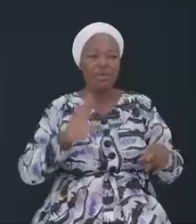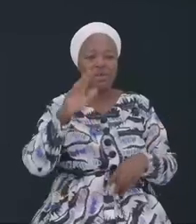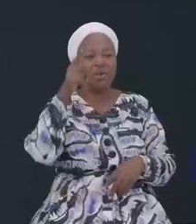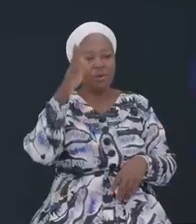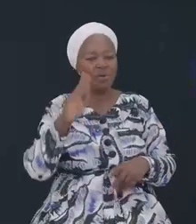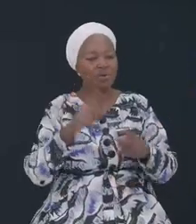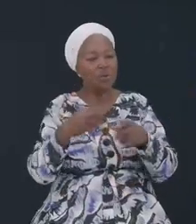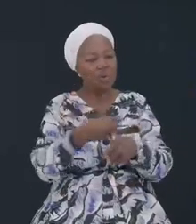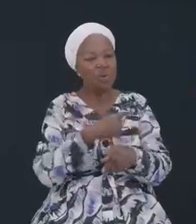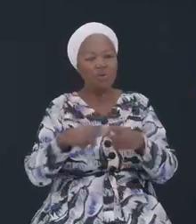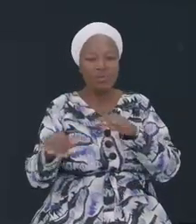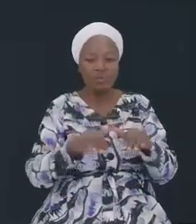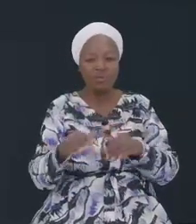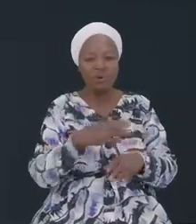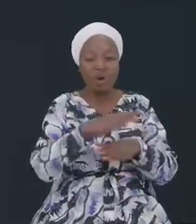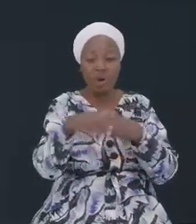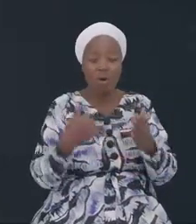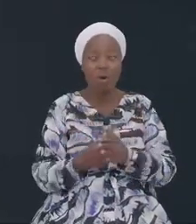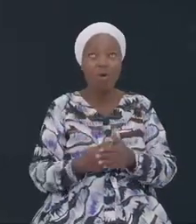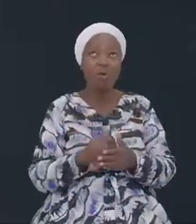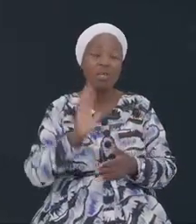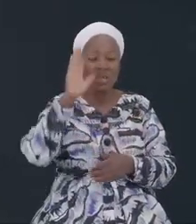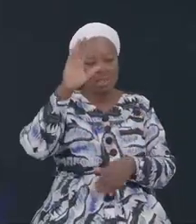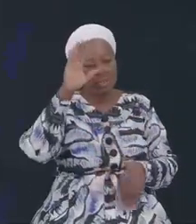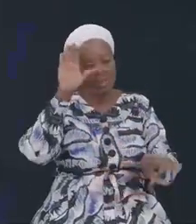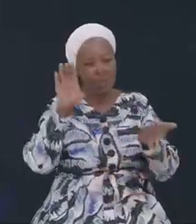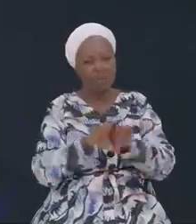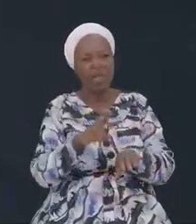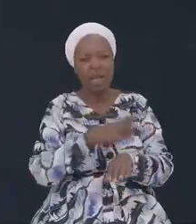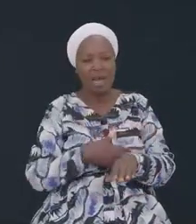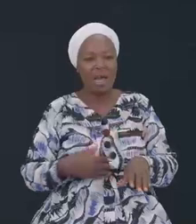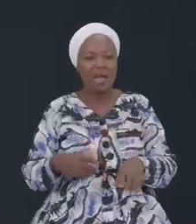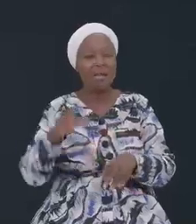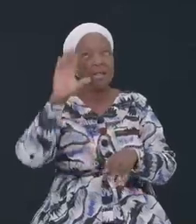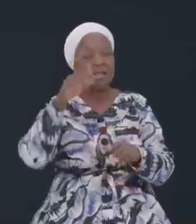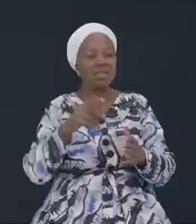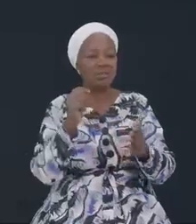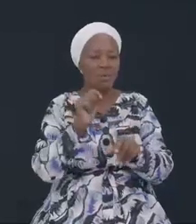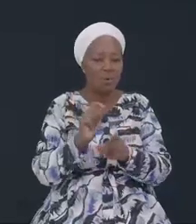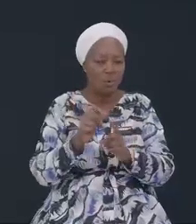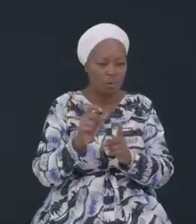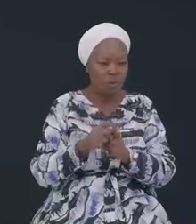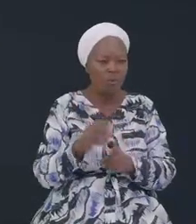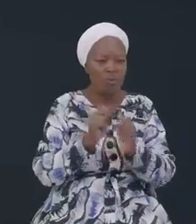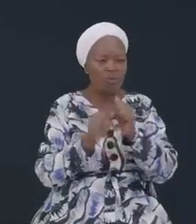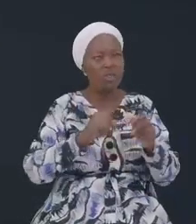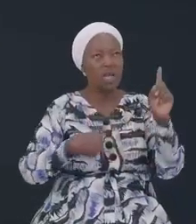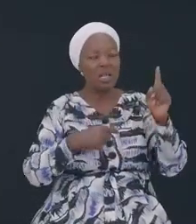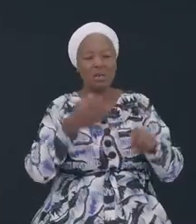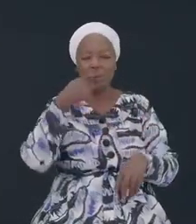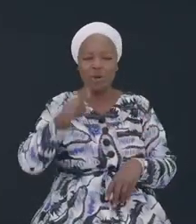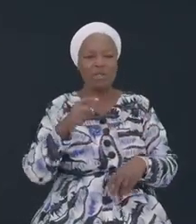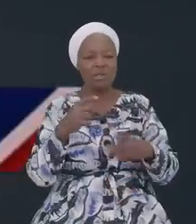n'observes pas et ne mets pas en pratique tous ces commandements et toutes ces lois que je te prescris